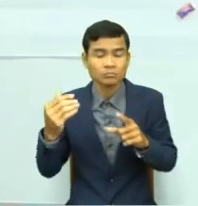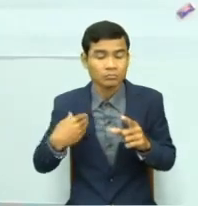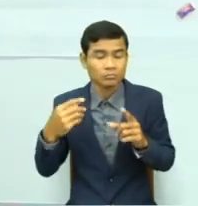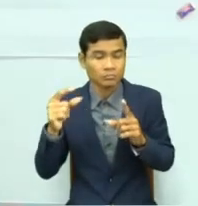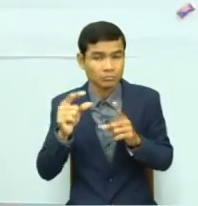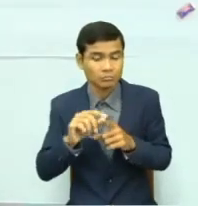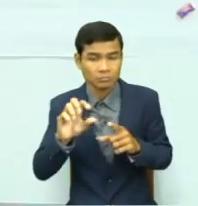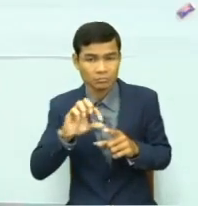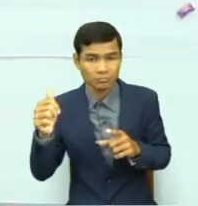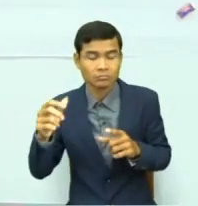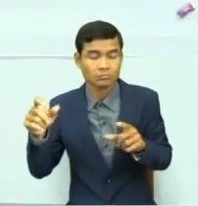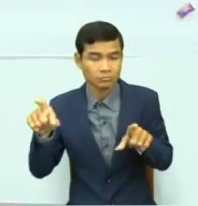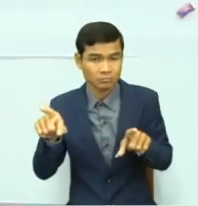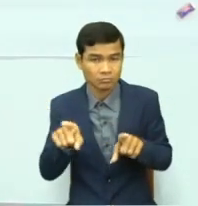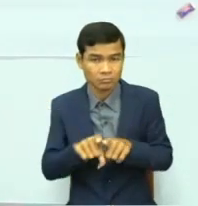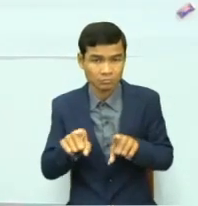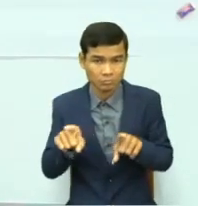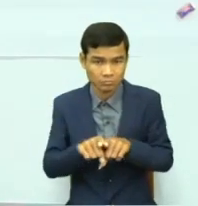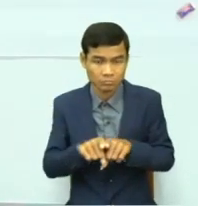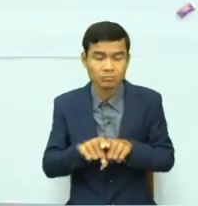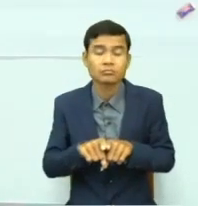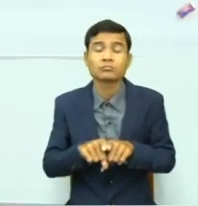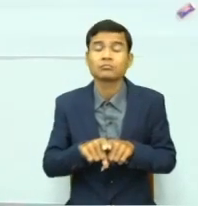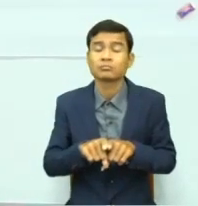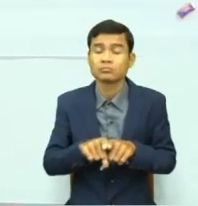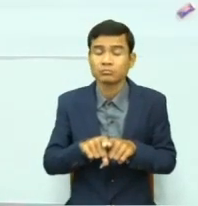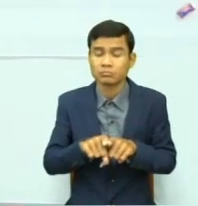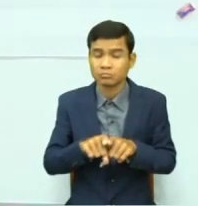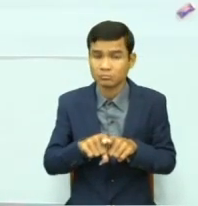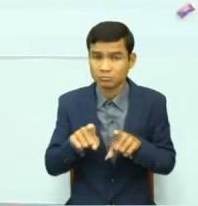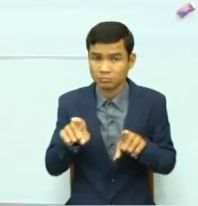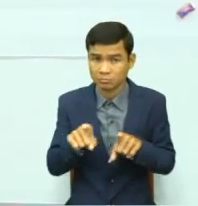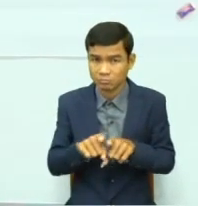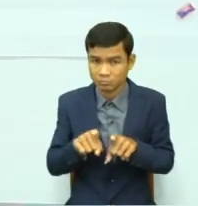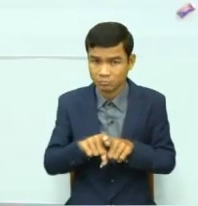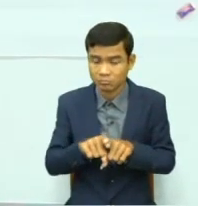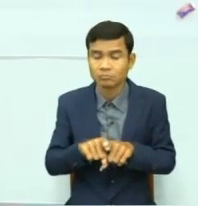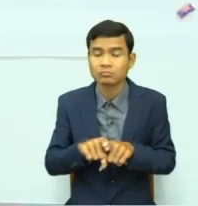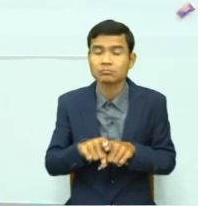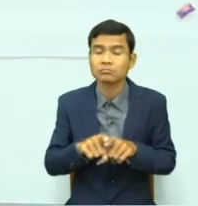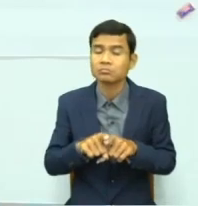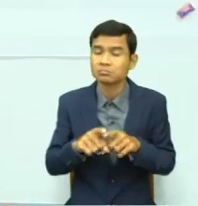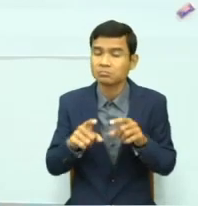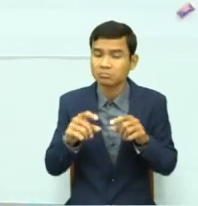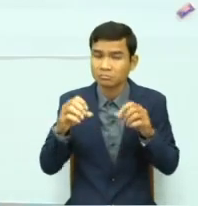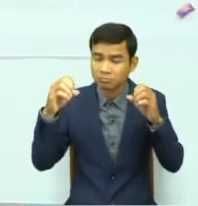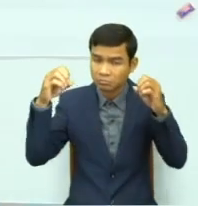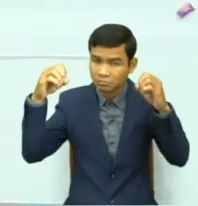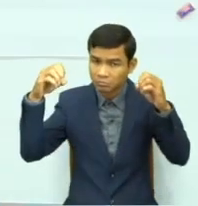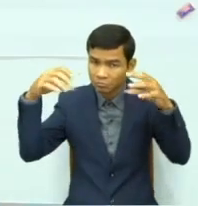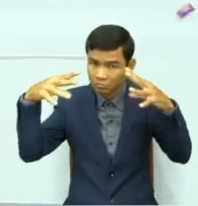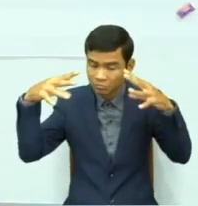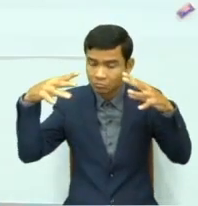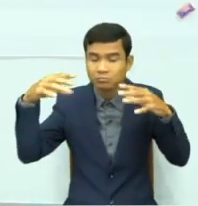Đà miên nấy đôi nâng bì ạ kì xin ní. Chà đôi chùm bù dương ấy nâng con cứ. Cà nàm bù plứ